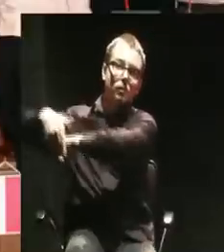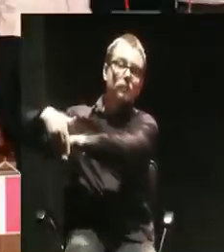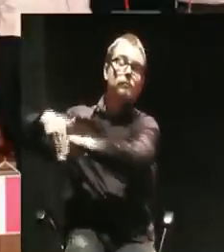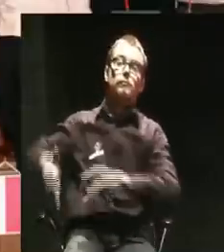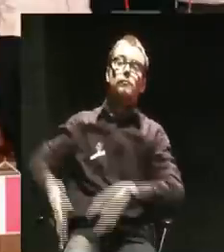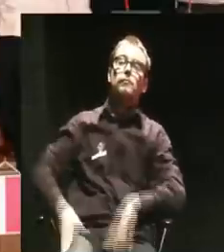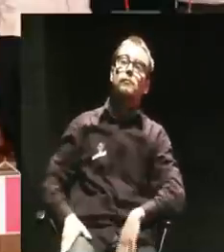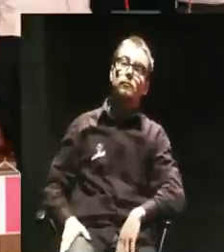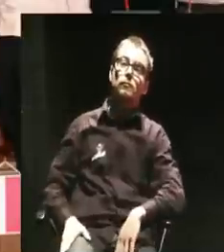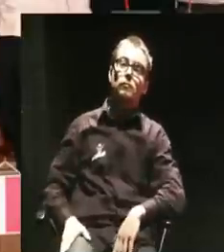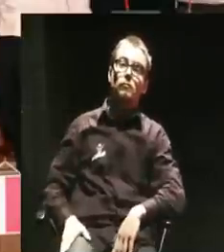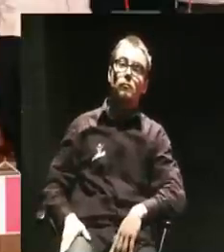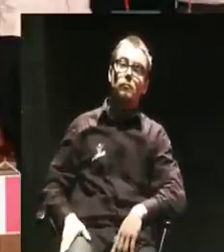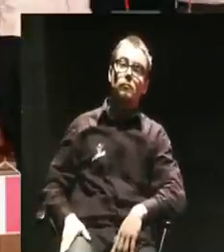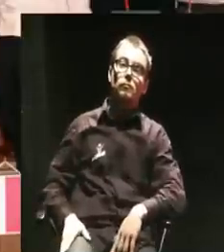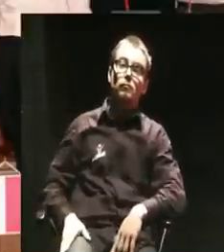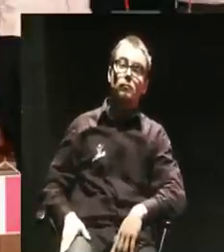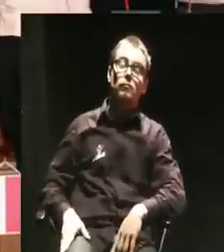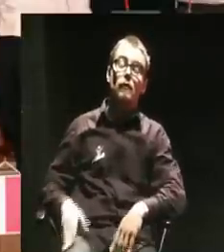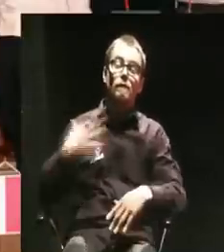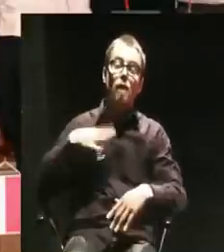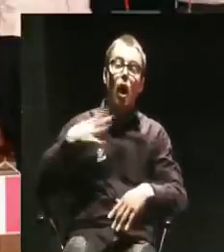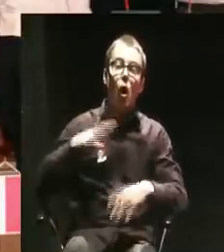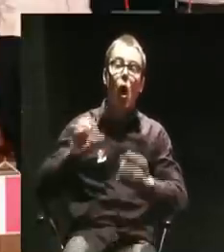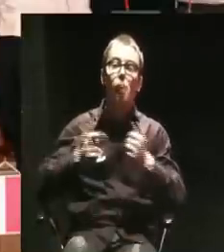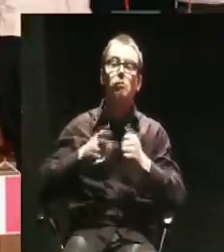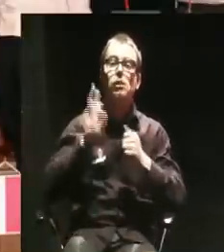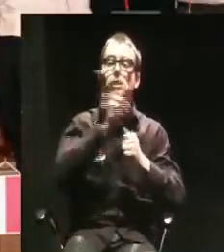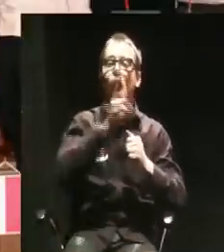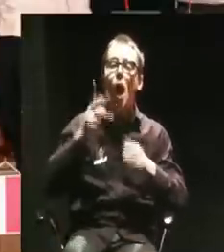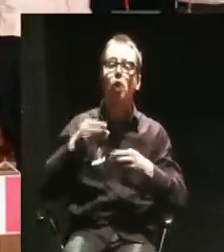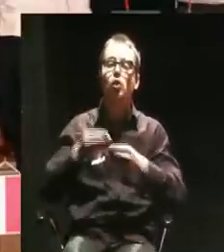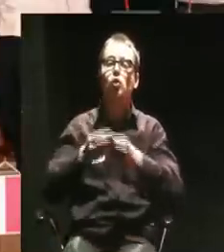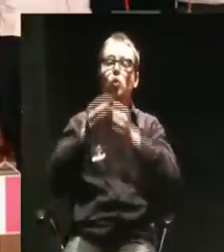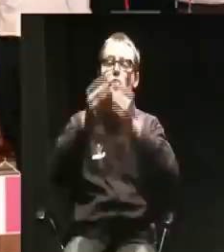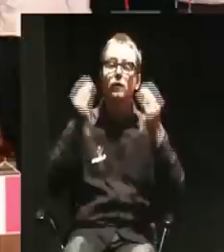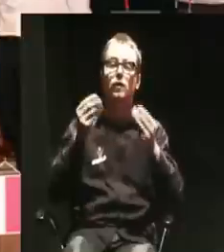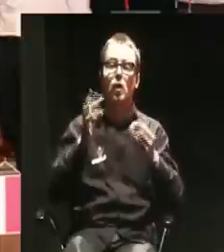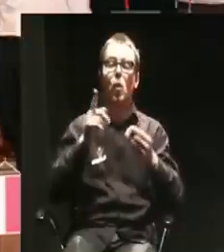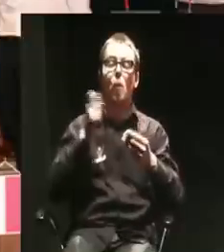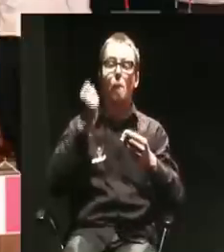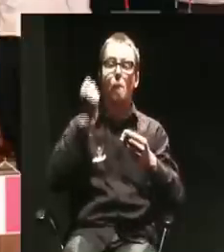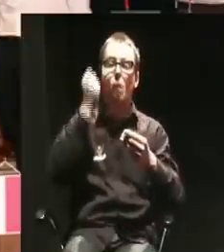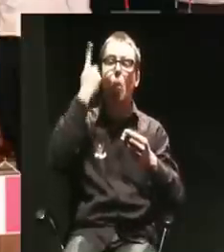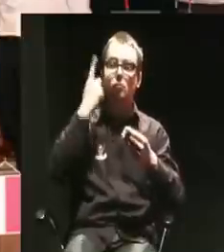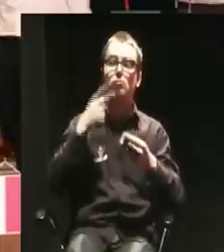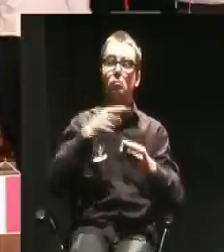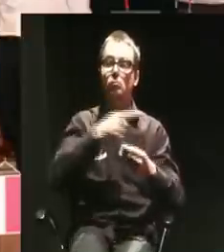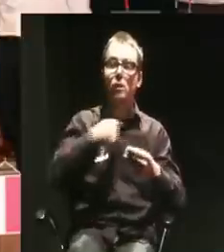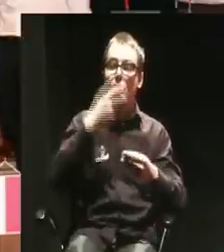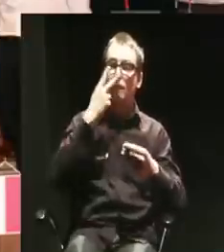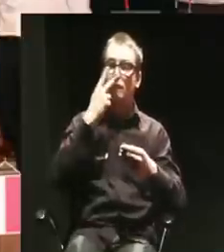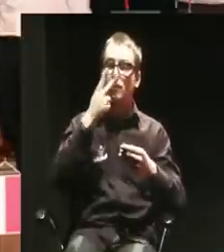też byli ambasadorami tej idei, ponieważ widzimy, co się dzieje na Ukrainie i jak wygląda dzisiejsza